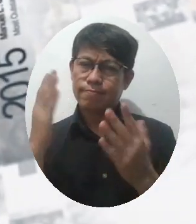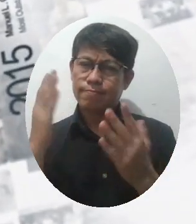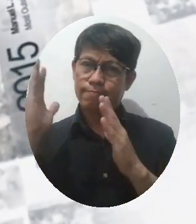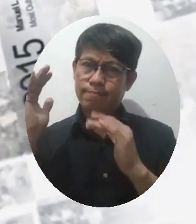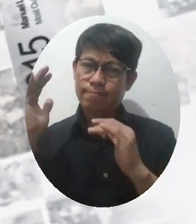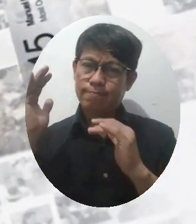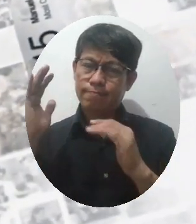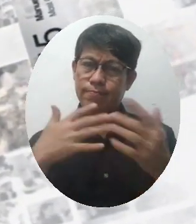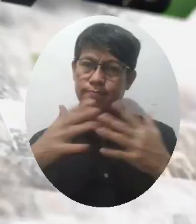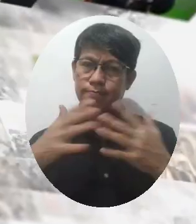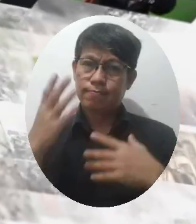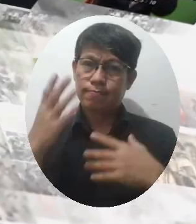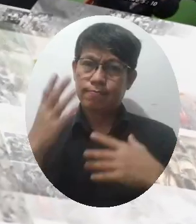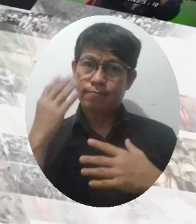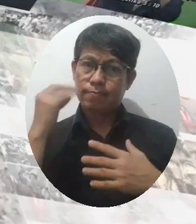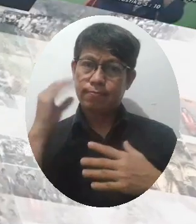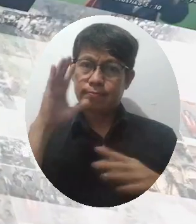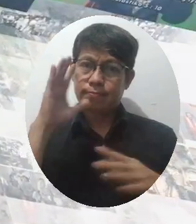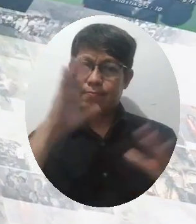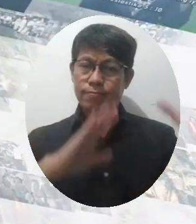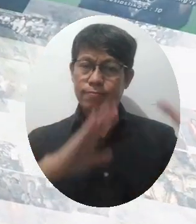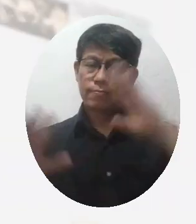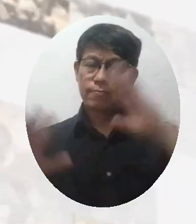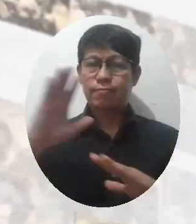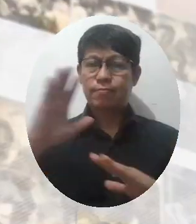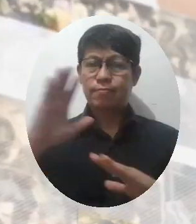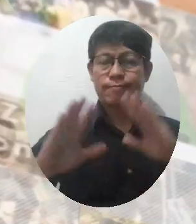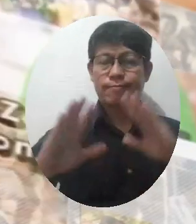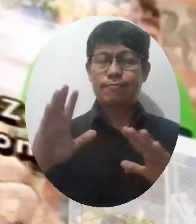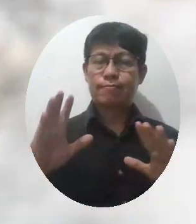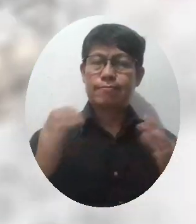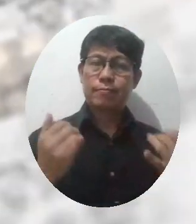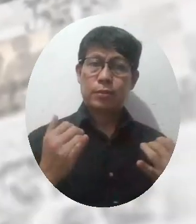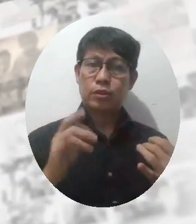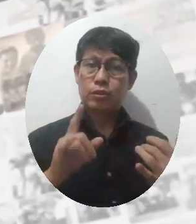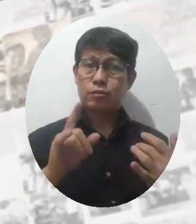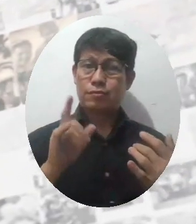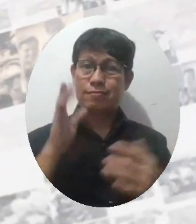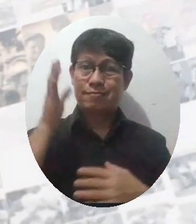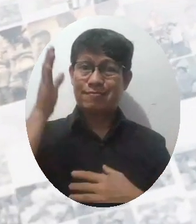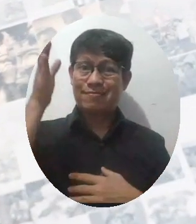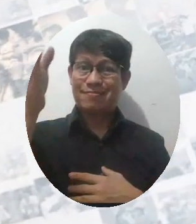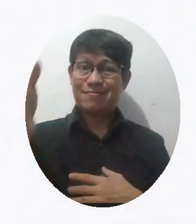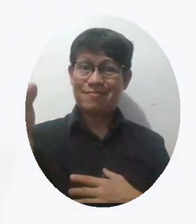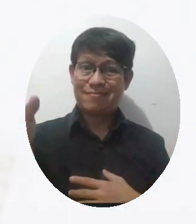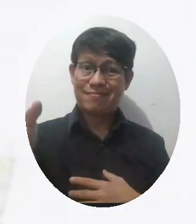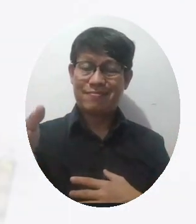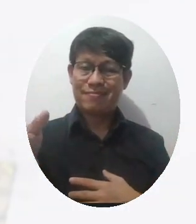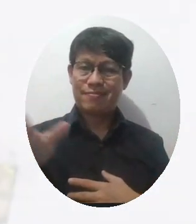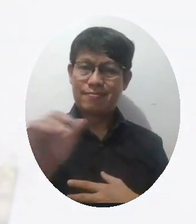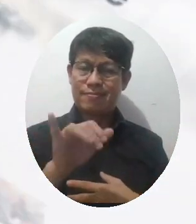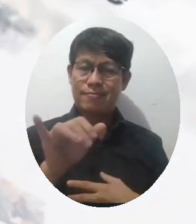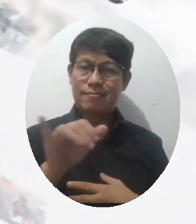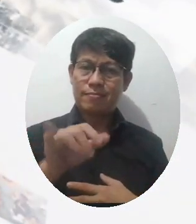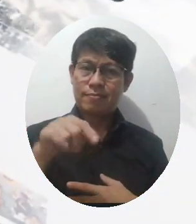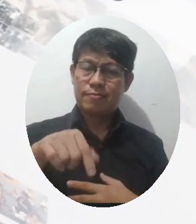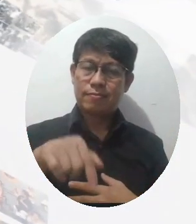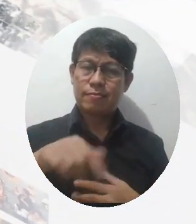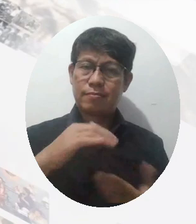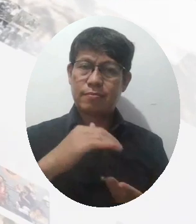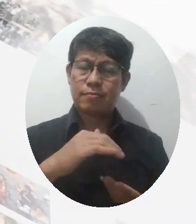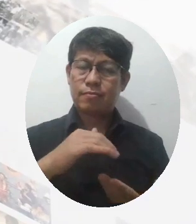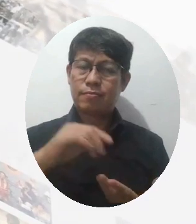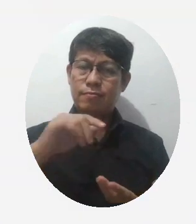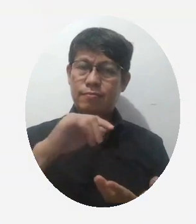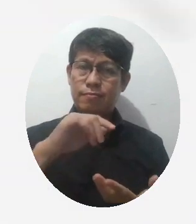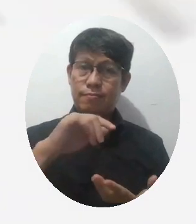pag-asa kahit na may mabigat na pinagdaraan ng problema. Sa pagharap natin sa bagong yugto ng ating programa at ng